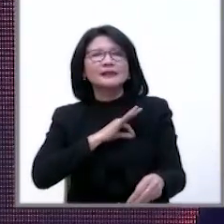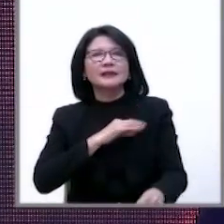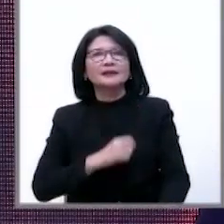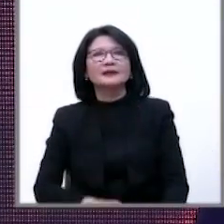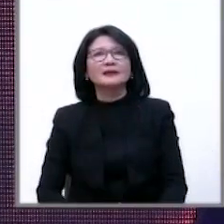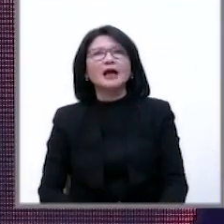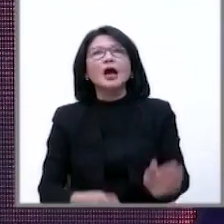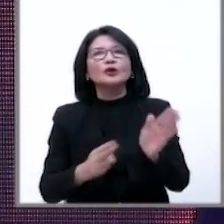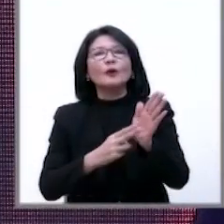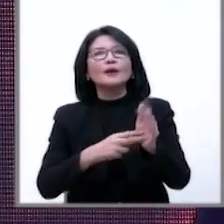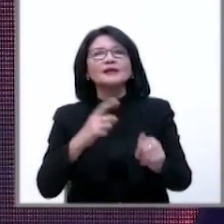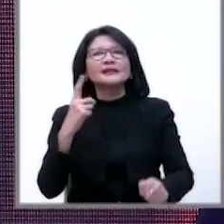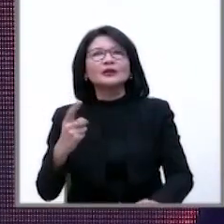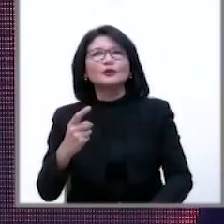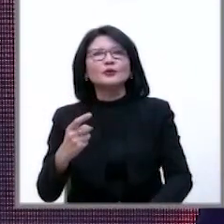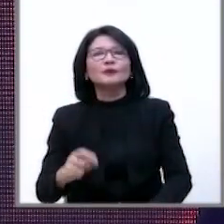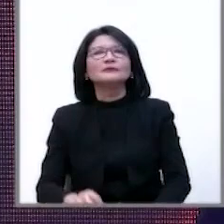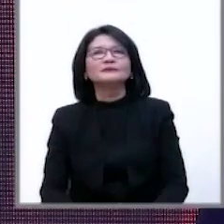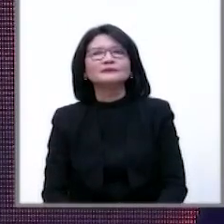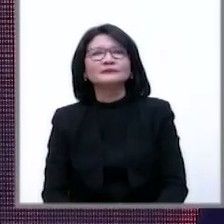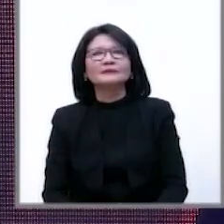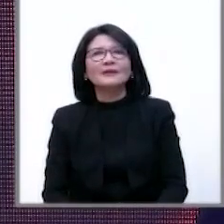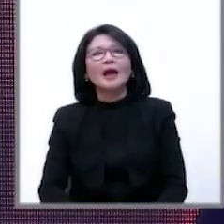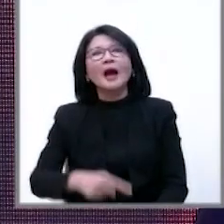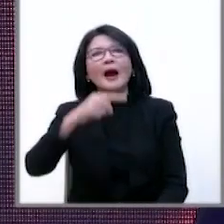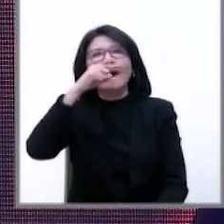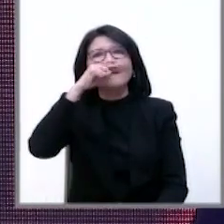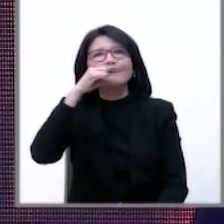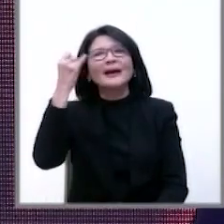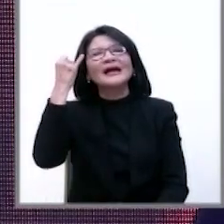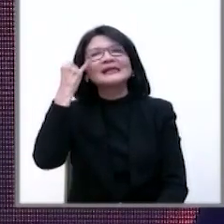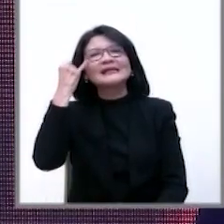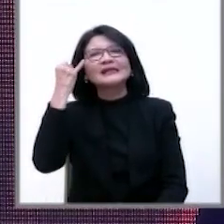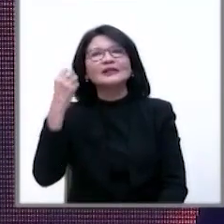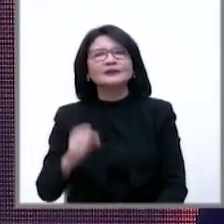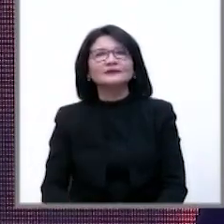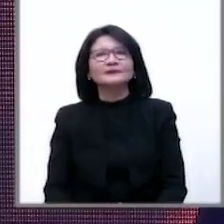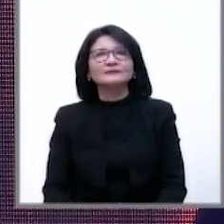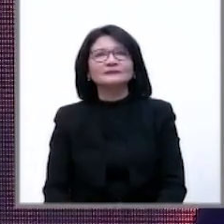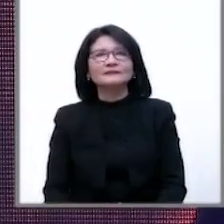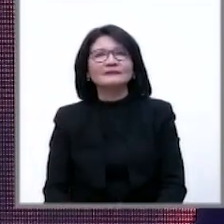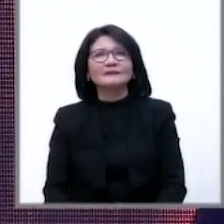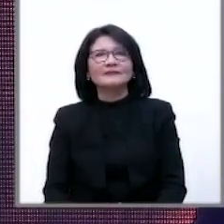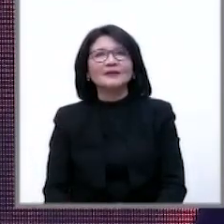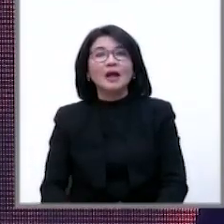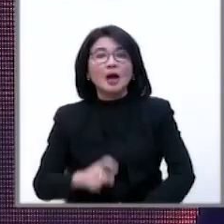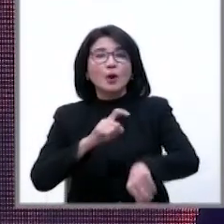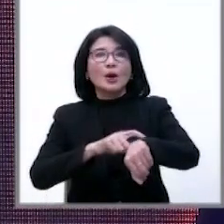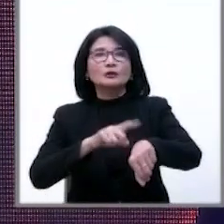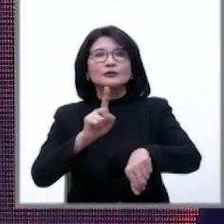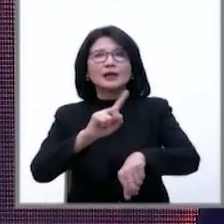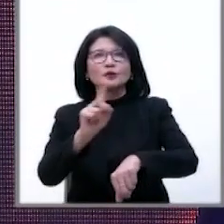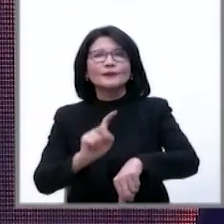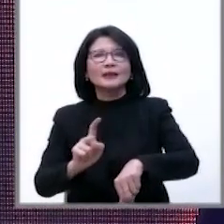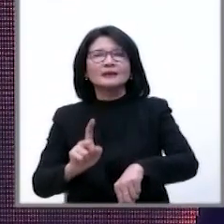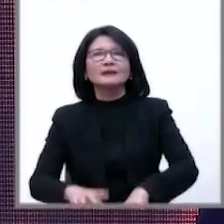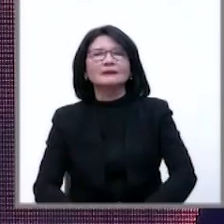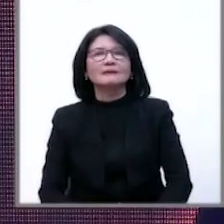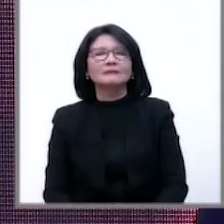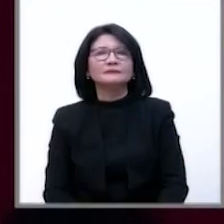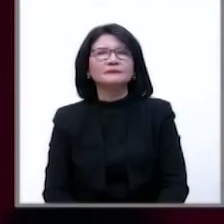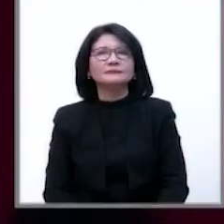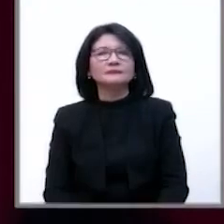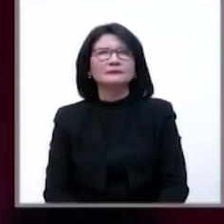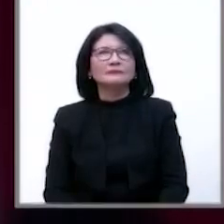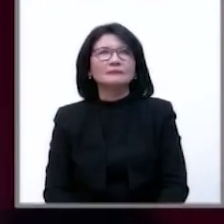urut 1 bapak muhamid Iskandar kami berikan kesempatan juga untuk untuk menanggapi waktunya 1 menit dimulai Ketika anda berbicara